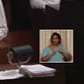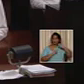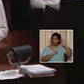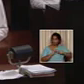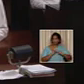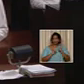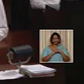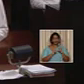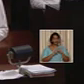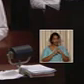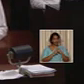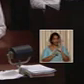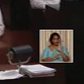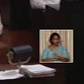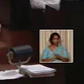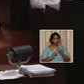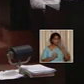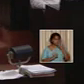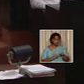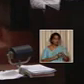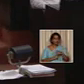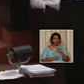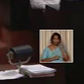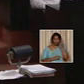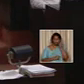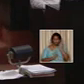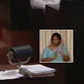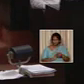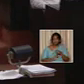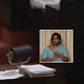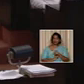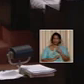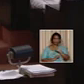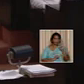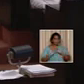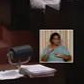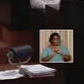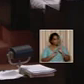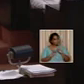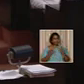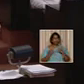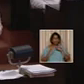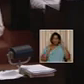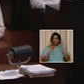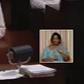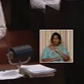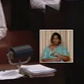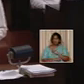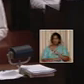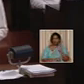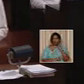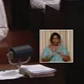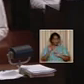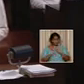විශ්වවිද්‍යාල අධ්‍යාපනය සඳහා සුදුසුකම් ලැබූ කුසලතා පදනමින් 10%කට හා අඩු ආදායම් ලාභී